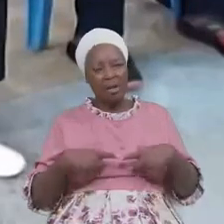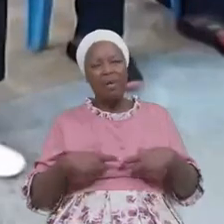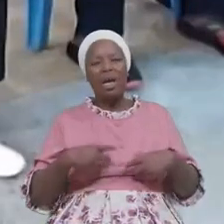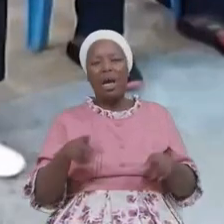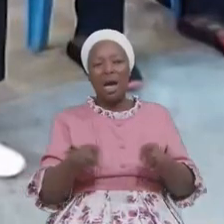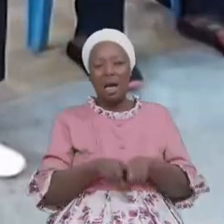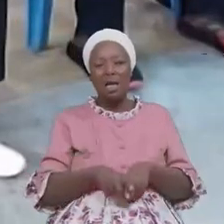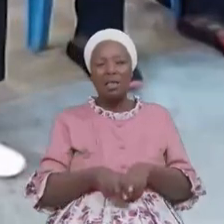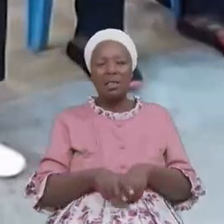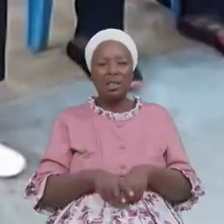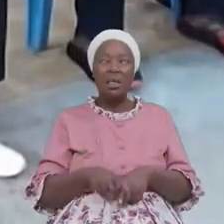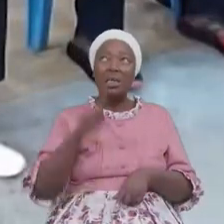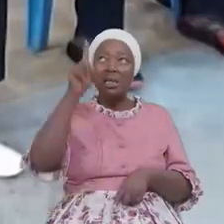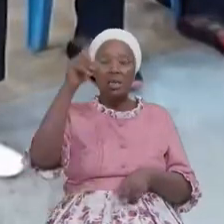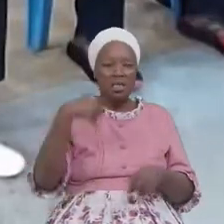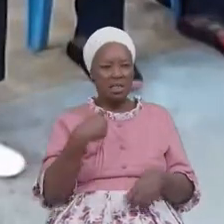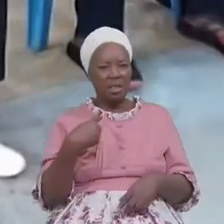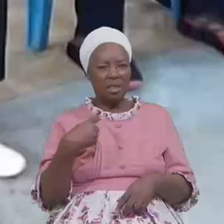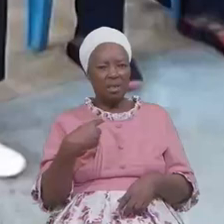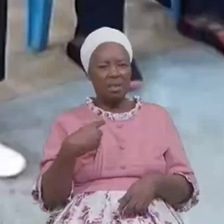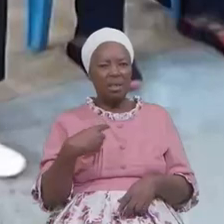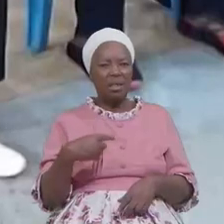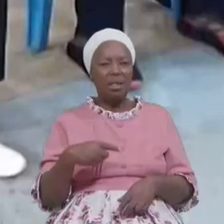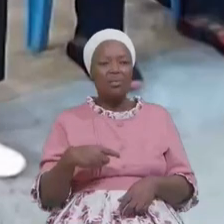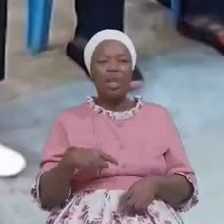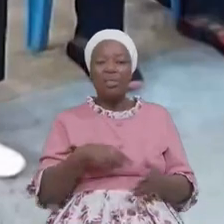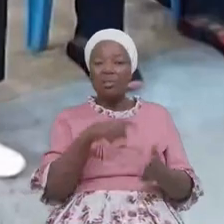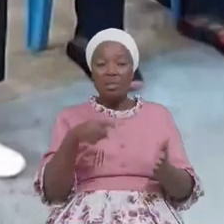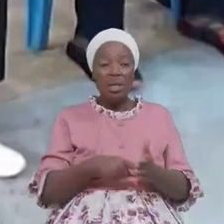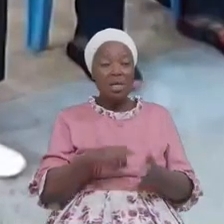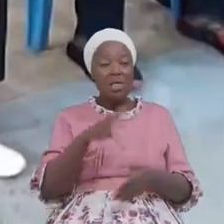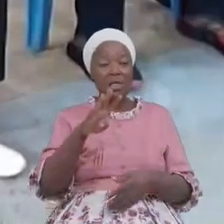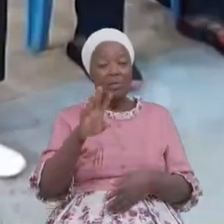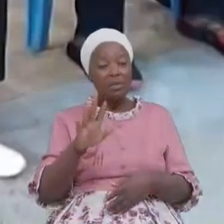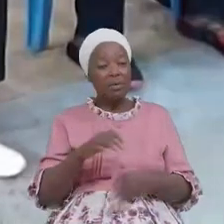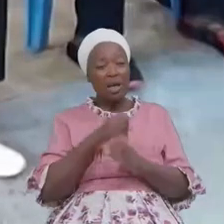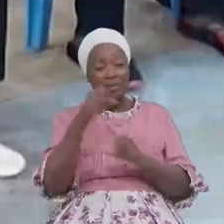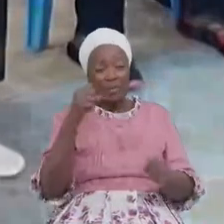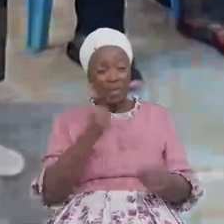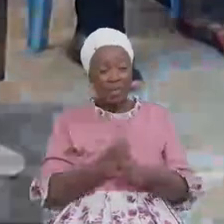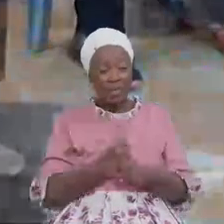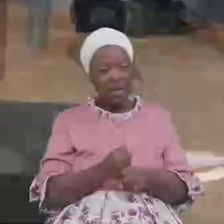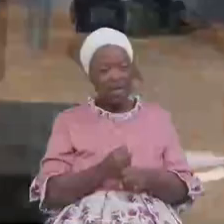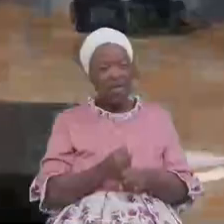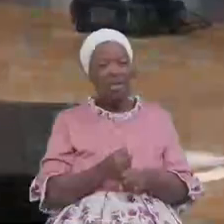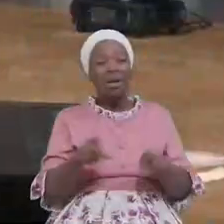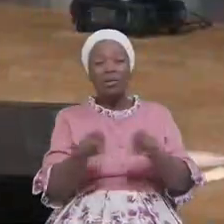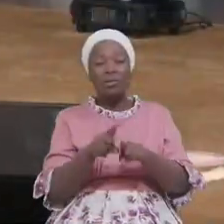dit. Il y a 45 ans que l'Éternel parlait ainsi à